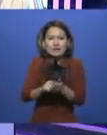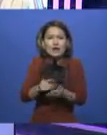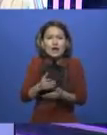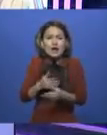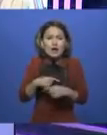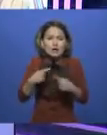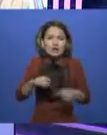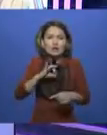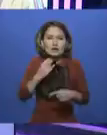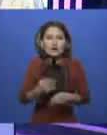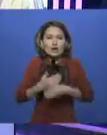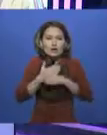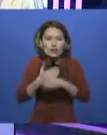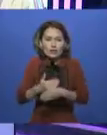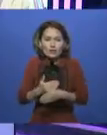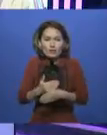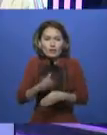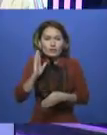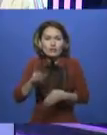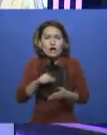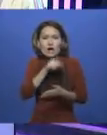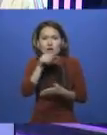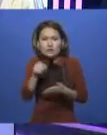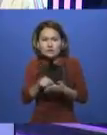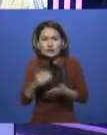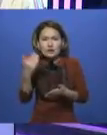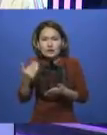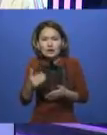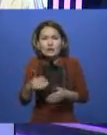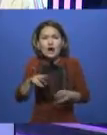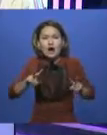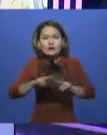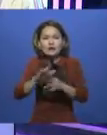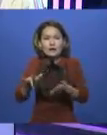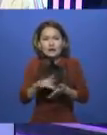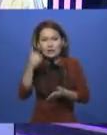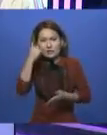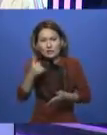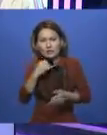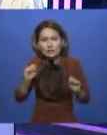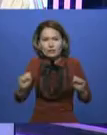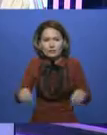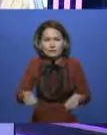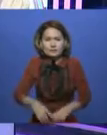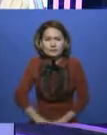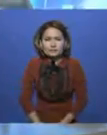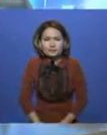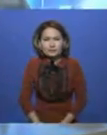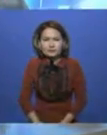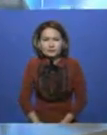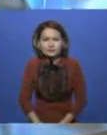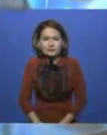сөз болмақ. Қояр сауалдарыңыз болса, Астанадағы 55-37-10 байланыс телефонына хабарласуға болады.